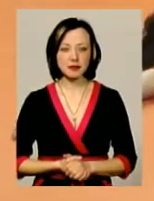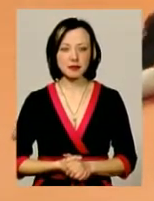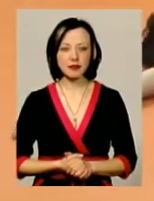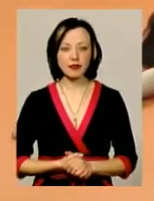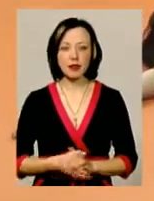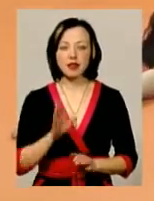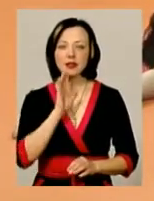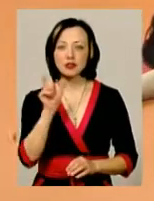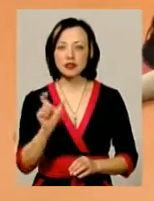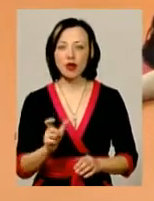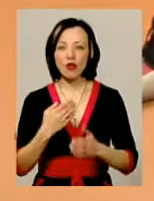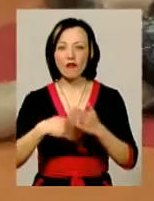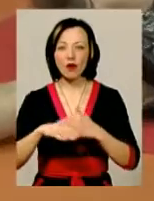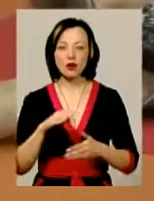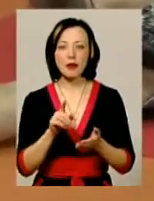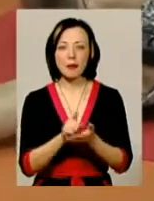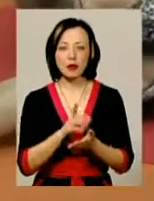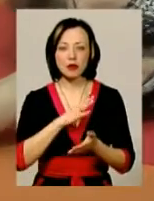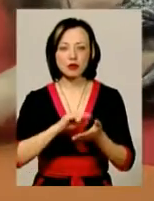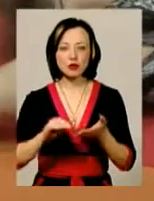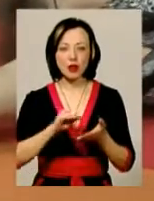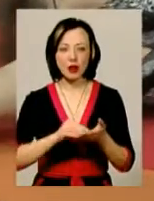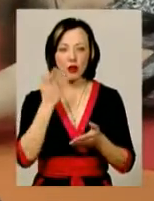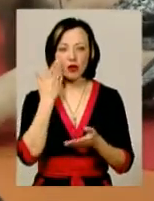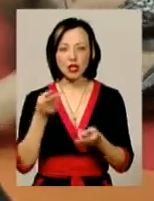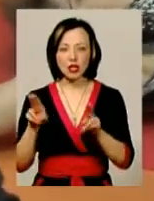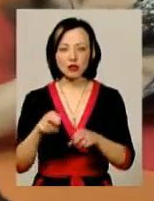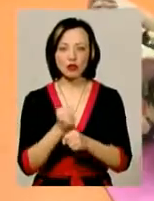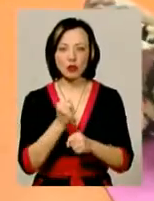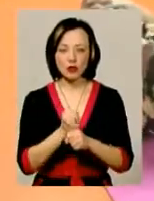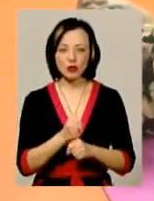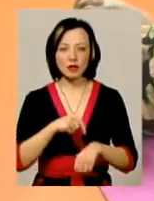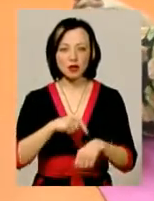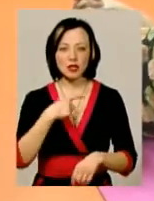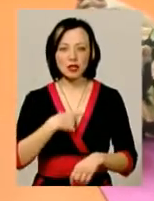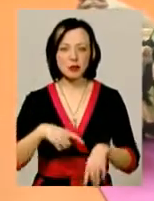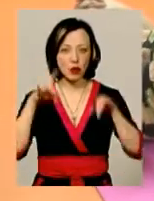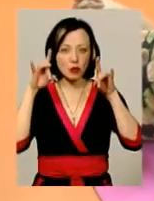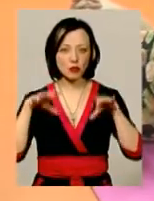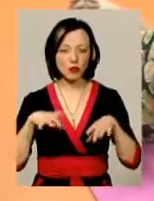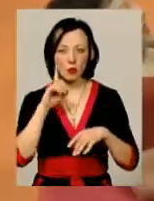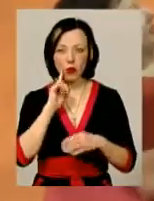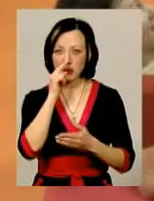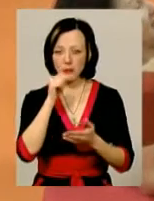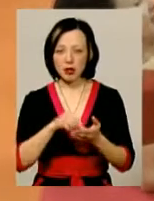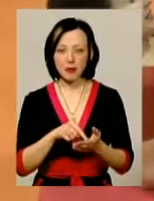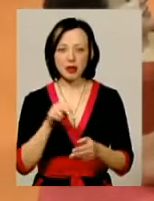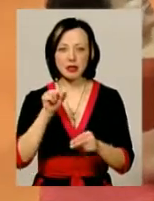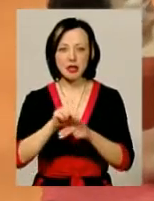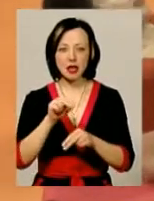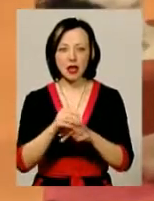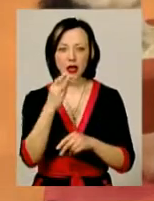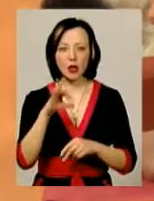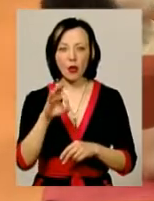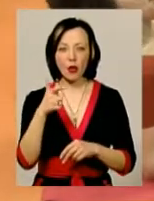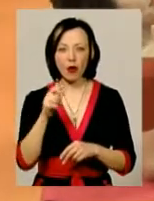Галина Скрипник до виходу на пенсію працювала журналісткою. Коли полишила роботу, каже жінка, відчула себе розгубленою. Допоки не потрапила на заняття йоги, тепер